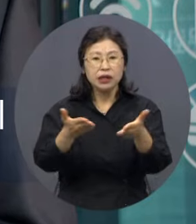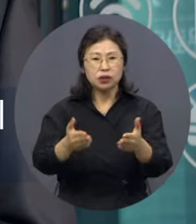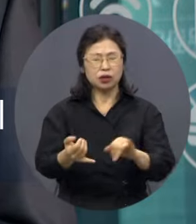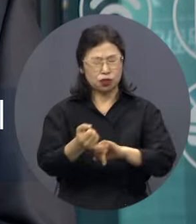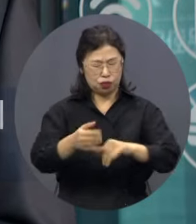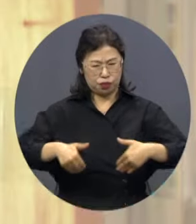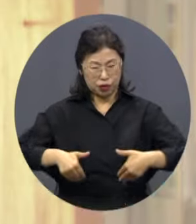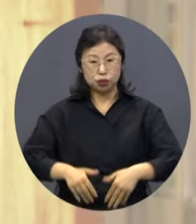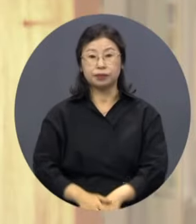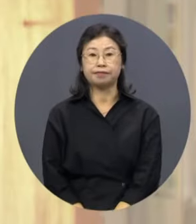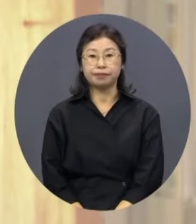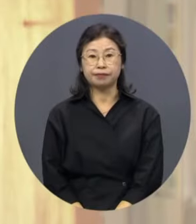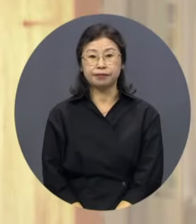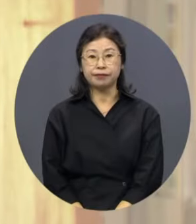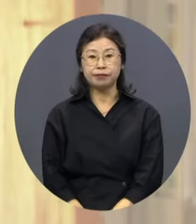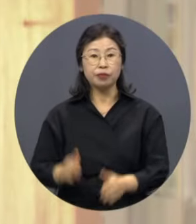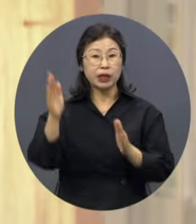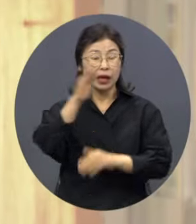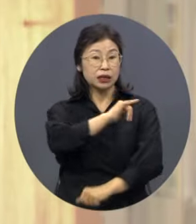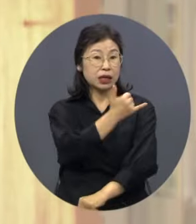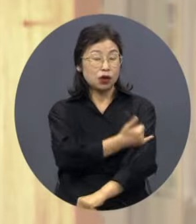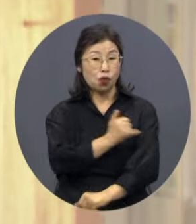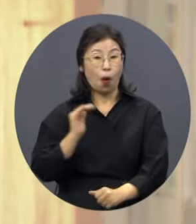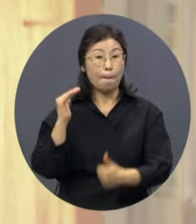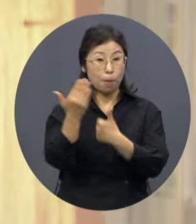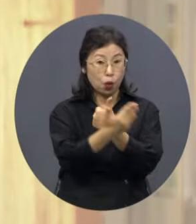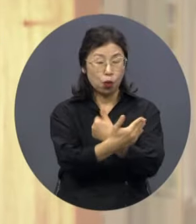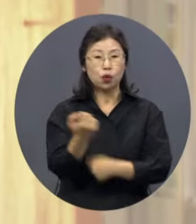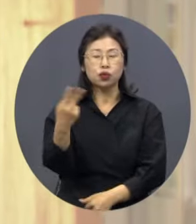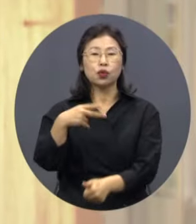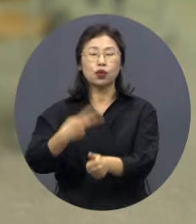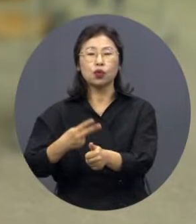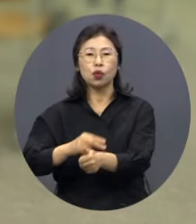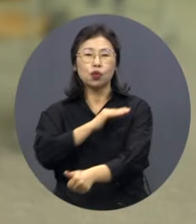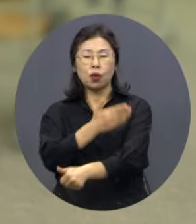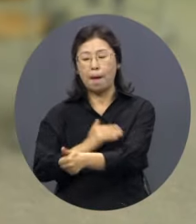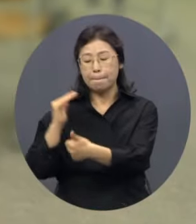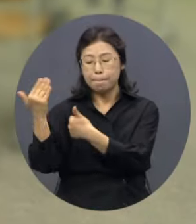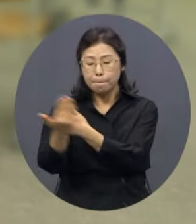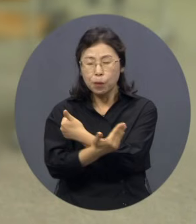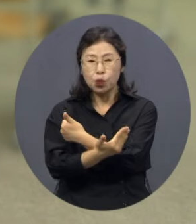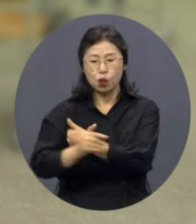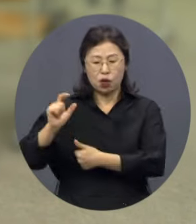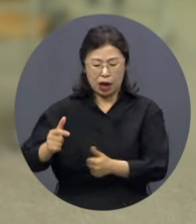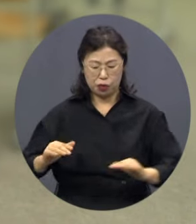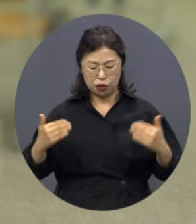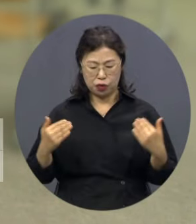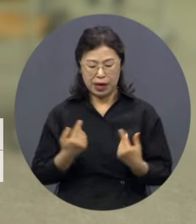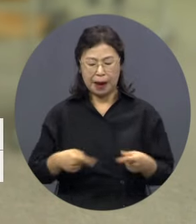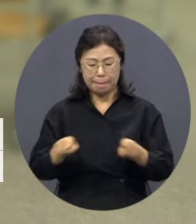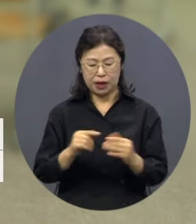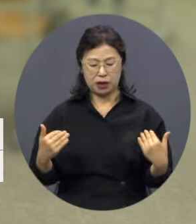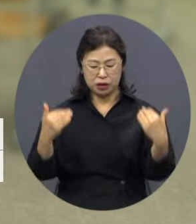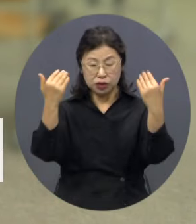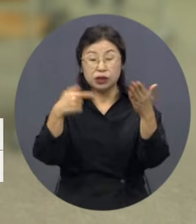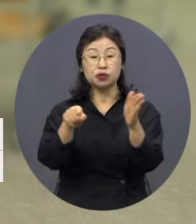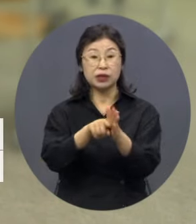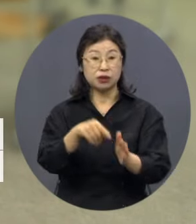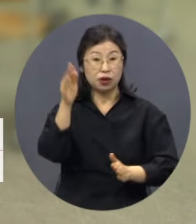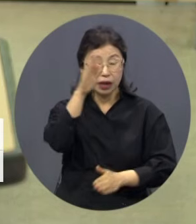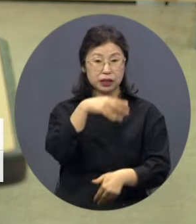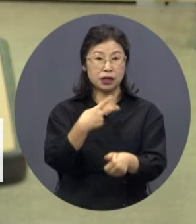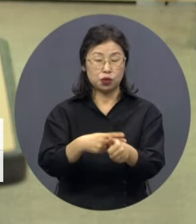저는 생각합니다 학생 인권 보호와 함께 교 보호 강화 요구도 커지는 가운데 학생과 교사